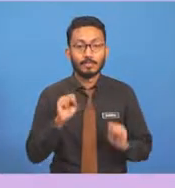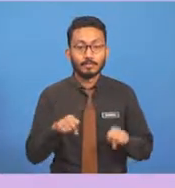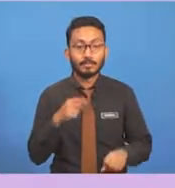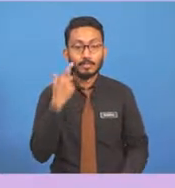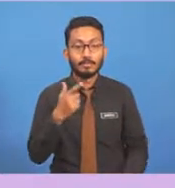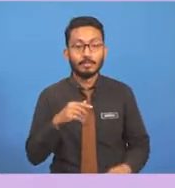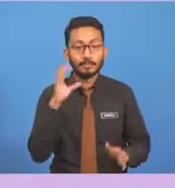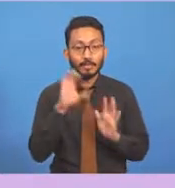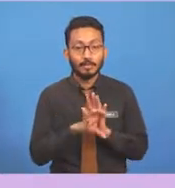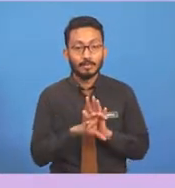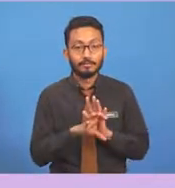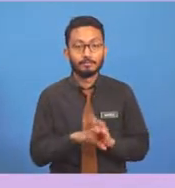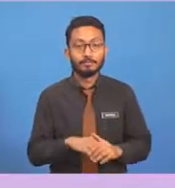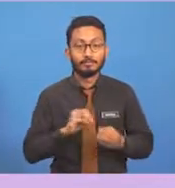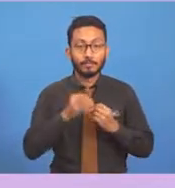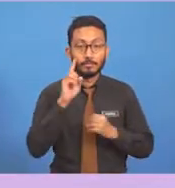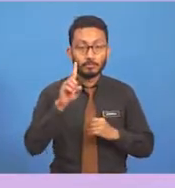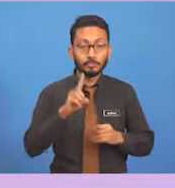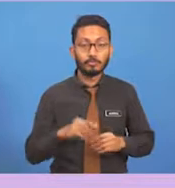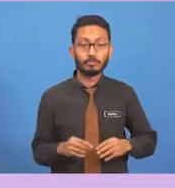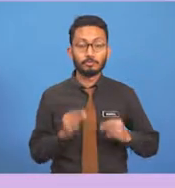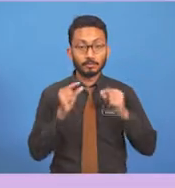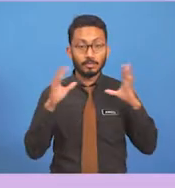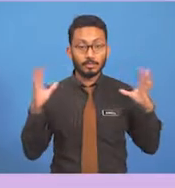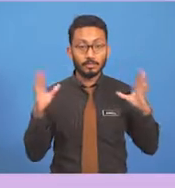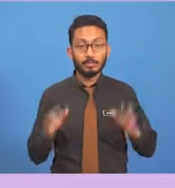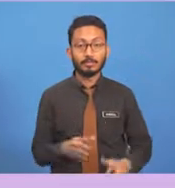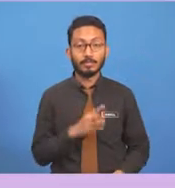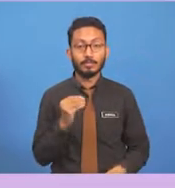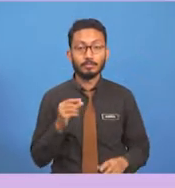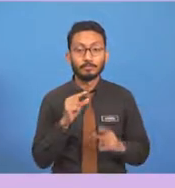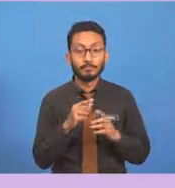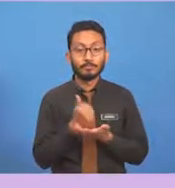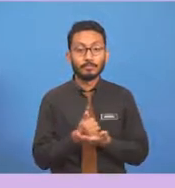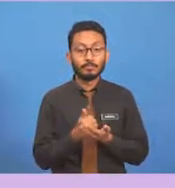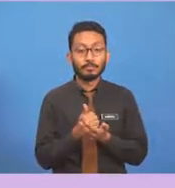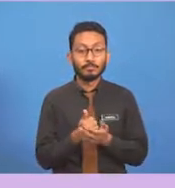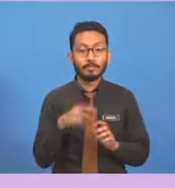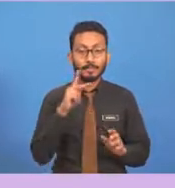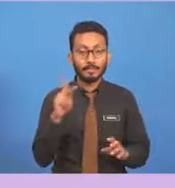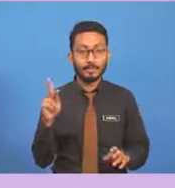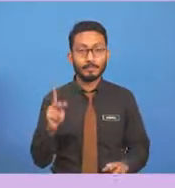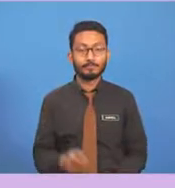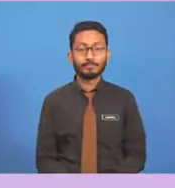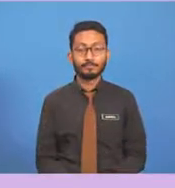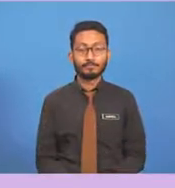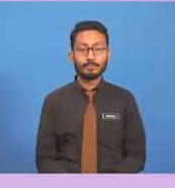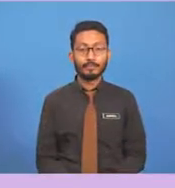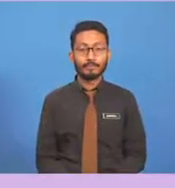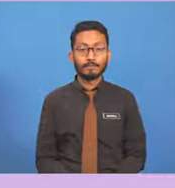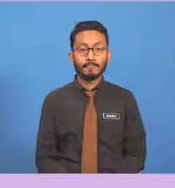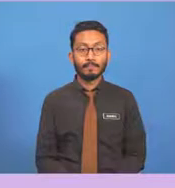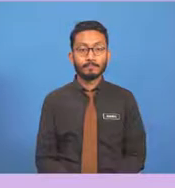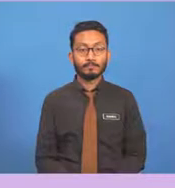murid-murid, anda lihat guru besar, guru penolong kanan, guru,